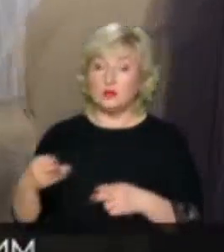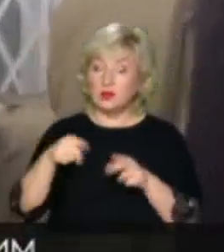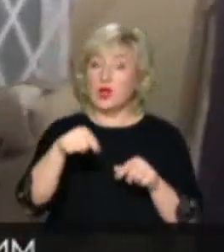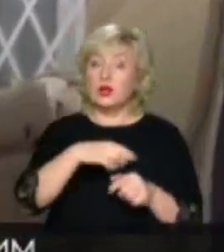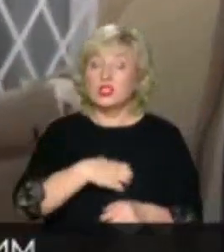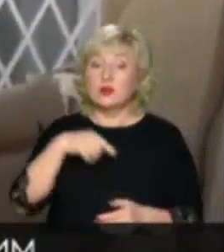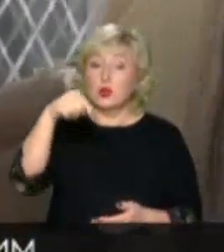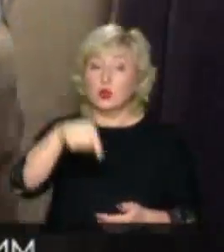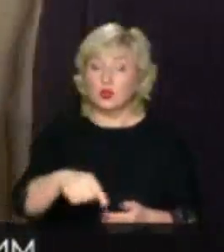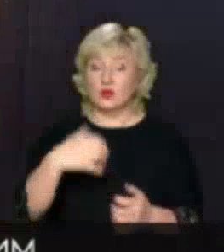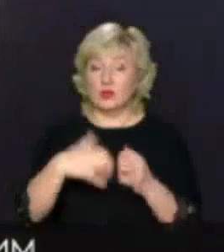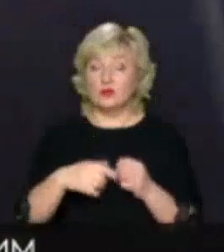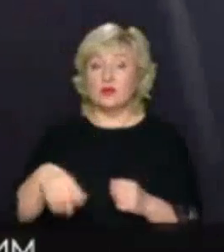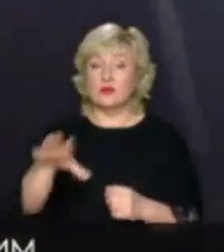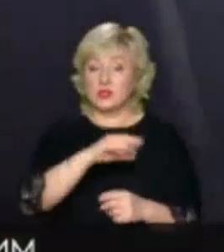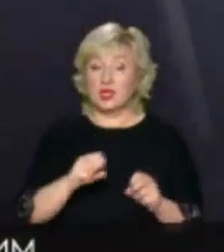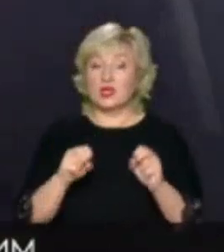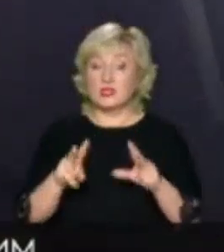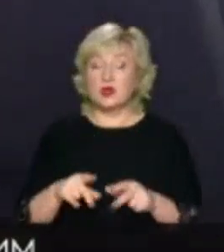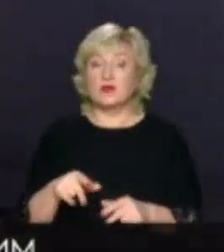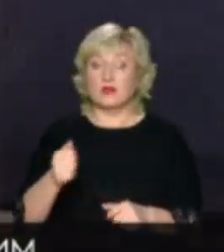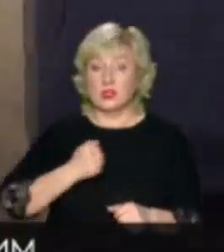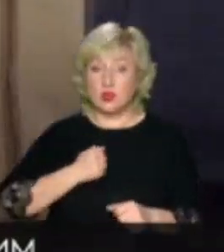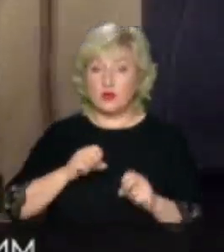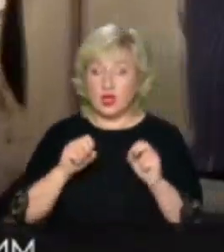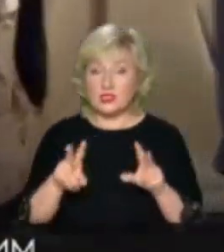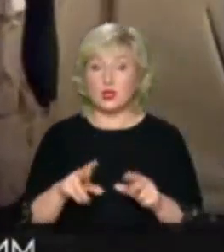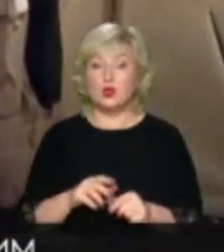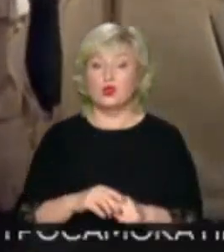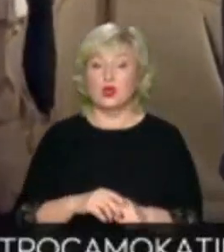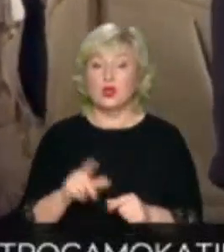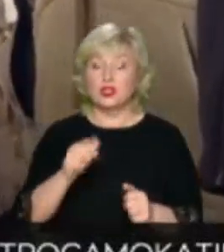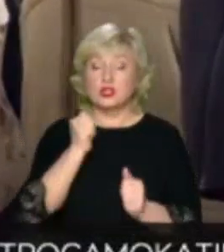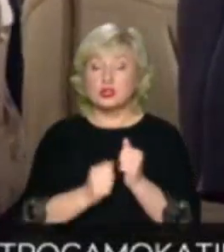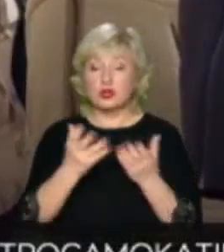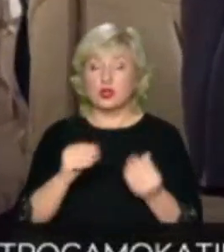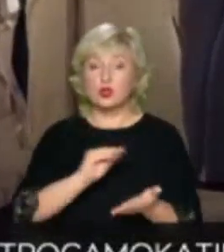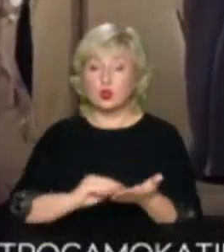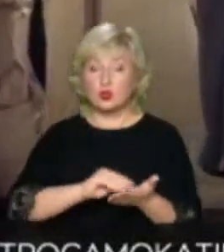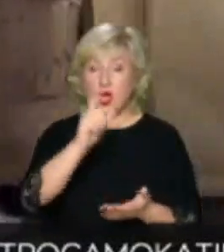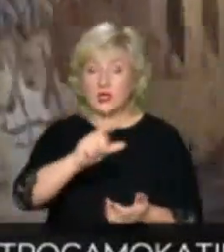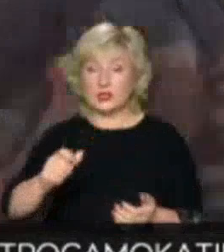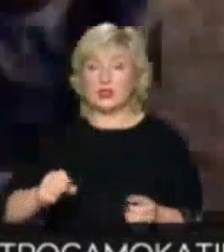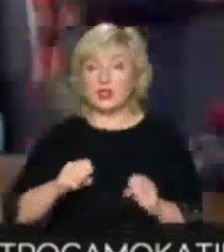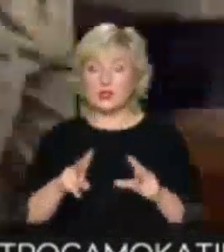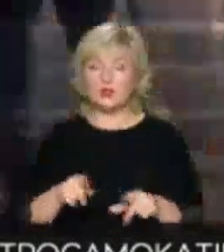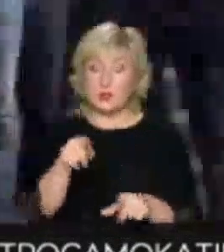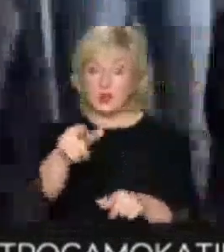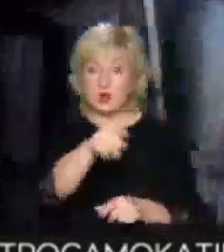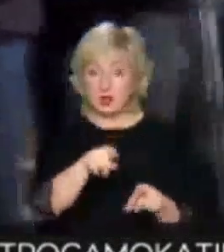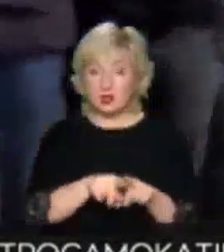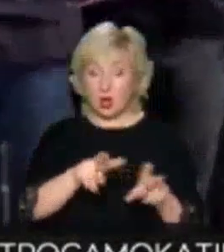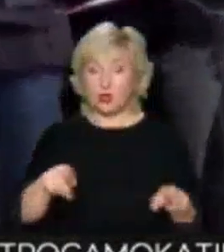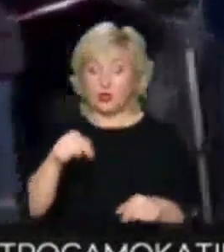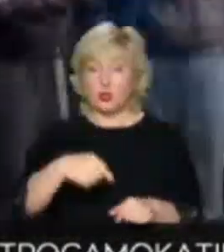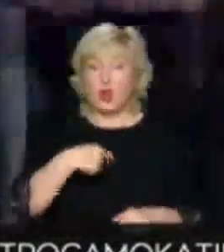важливо. Всі ж ризикують. Військові ризикують. Щоденно журналісти ризикують. Ми ж також тут, ми говоримо про